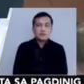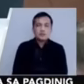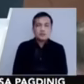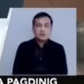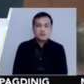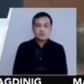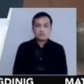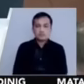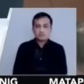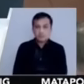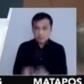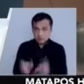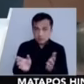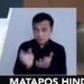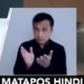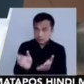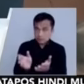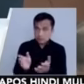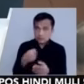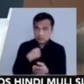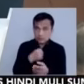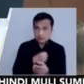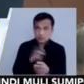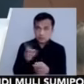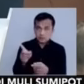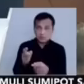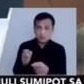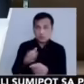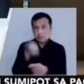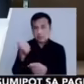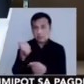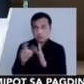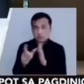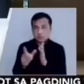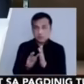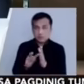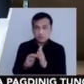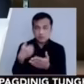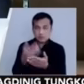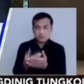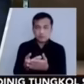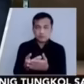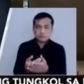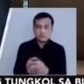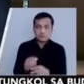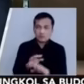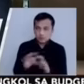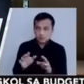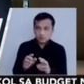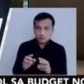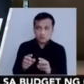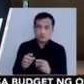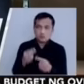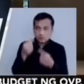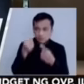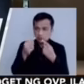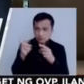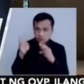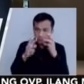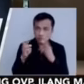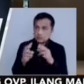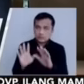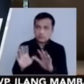ng mga senador total naroon naman daw ang iba niyang mga abogado Huwag kang mag-alala eh hindi ka na hindi ka namin